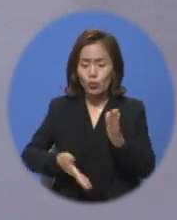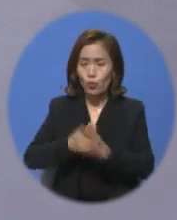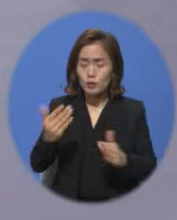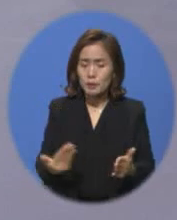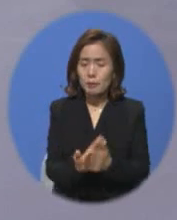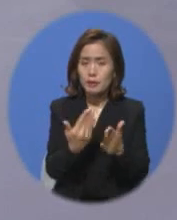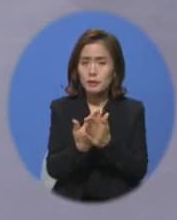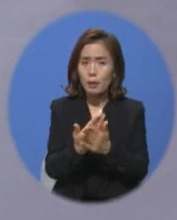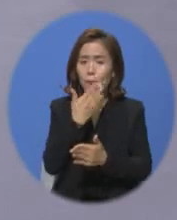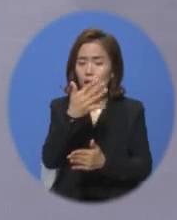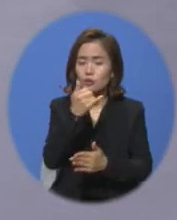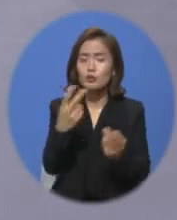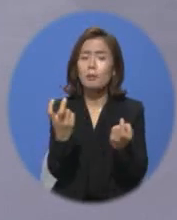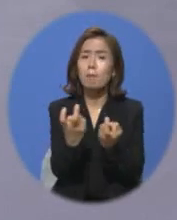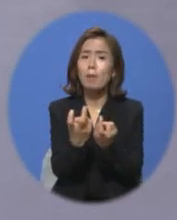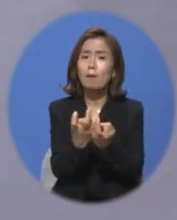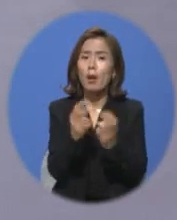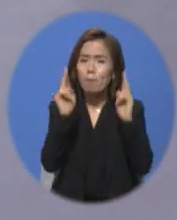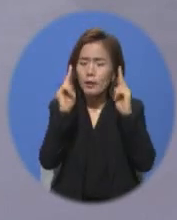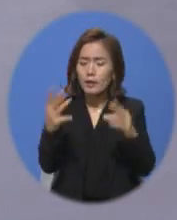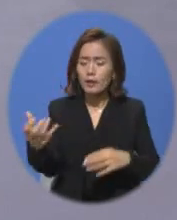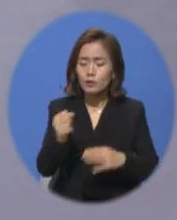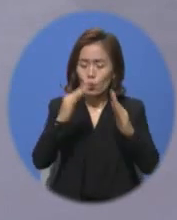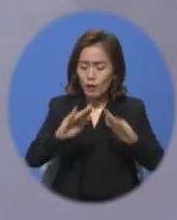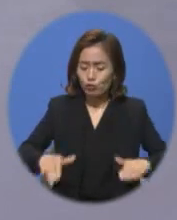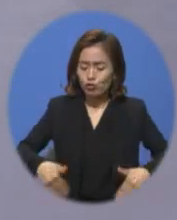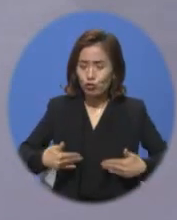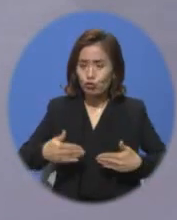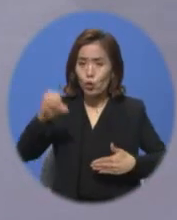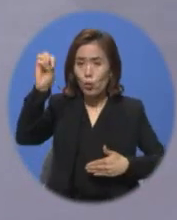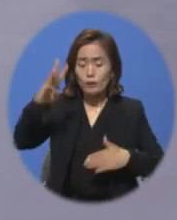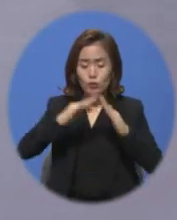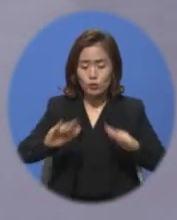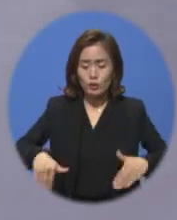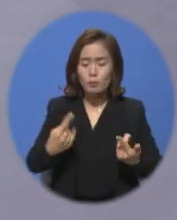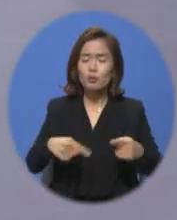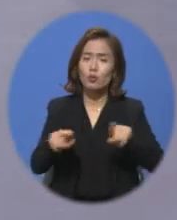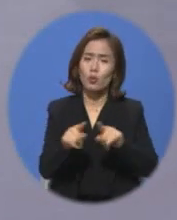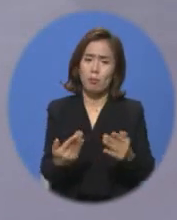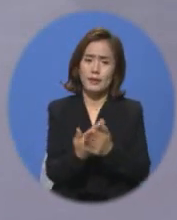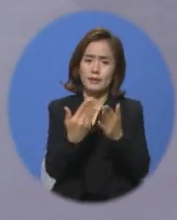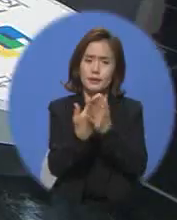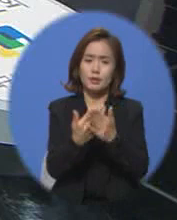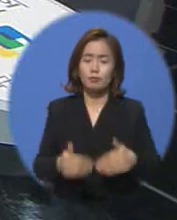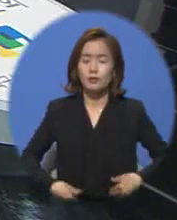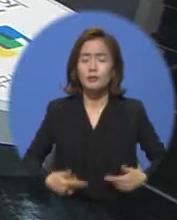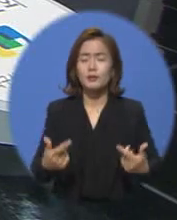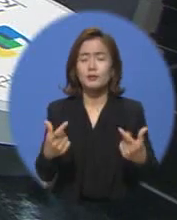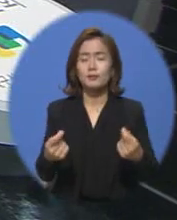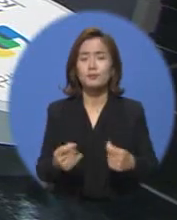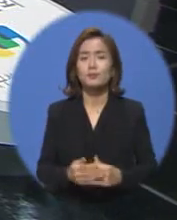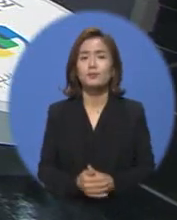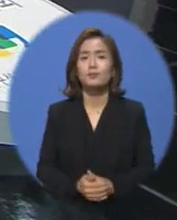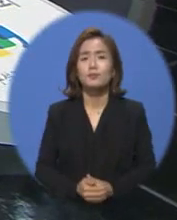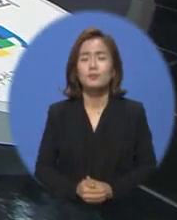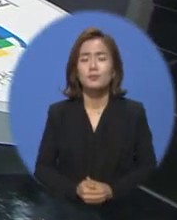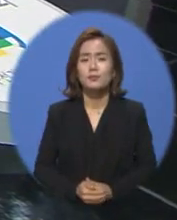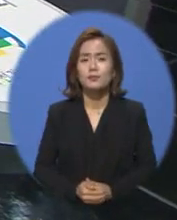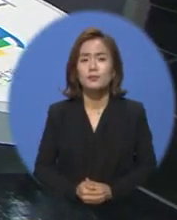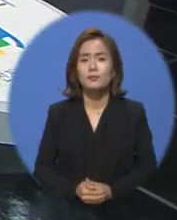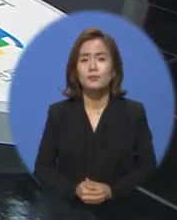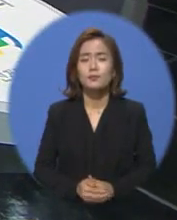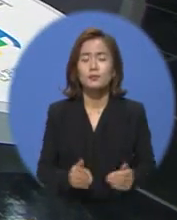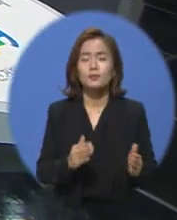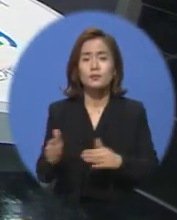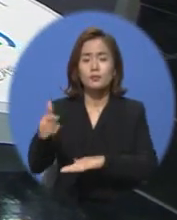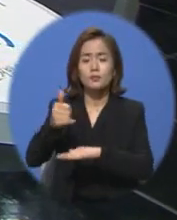광주공항의문제점인소음피해를최소화하면서 도시 개발을극대화하는상생발전을향해나아가야합니다. 예.감사합니다.